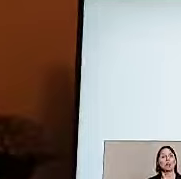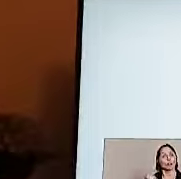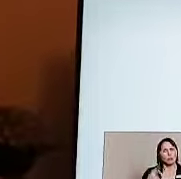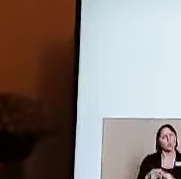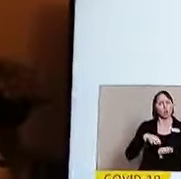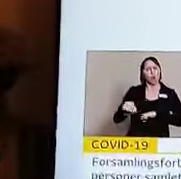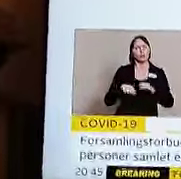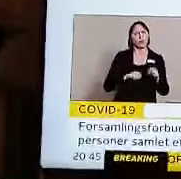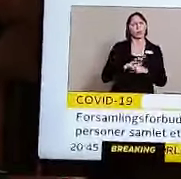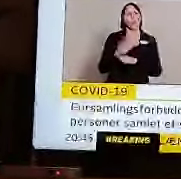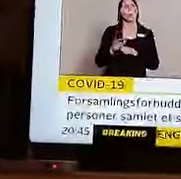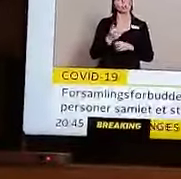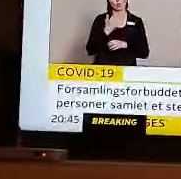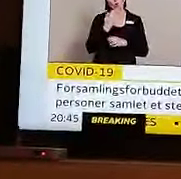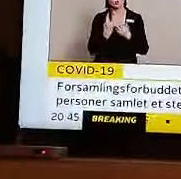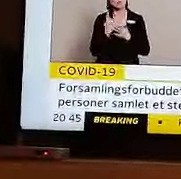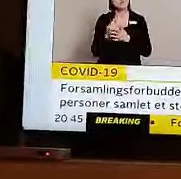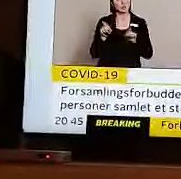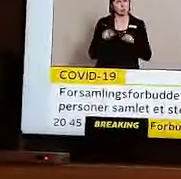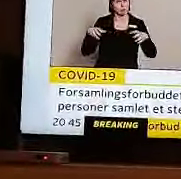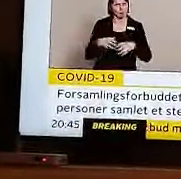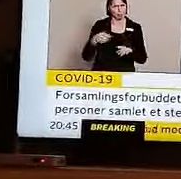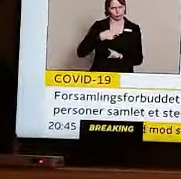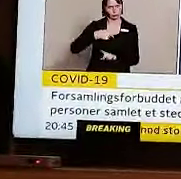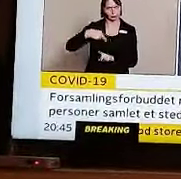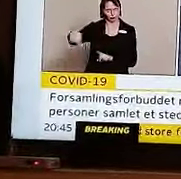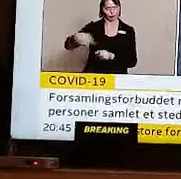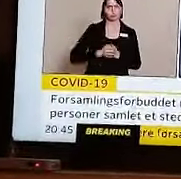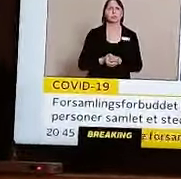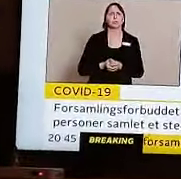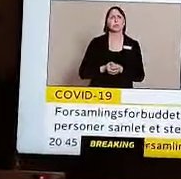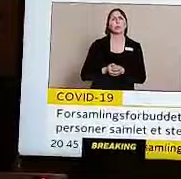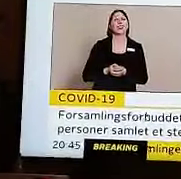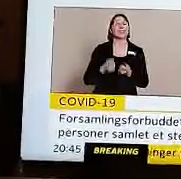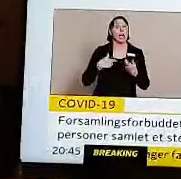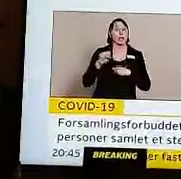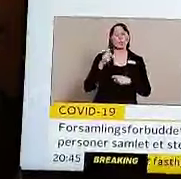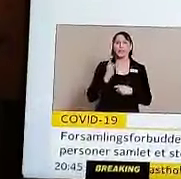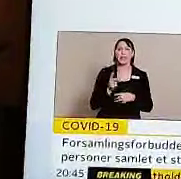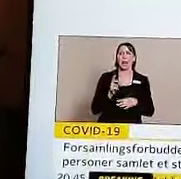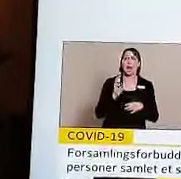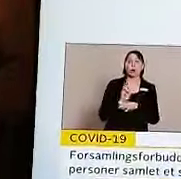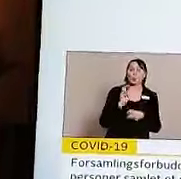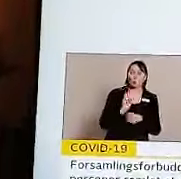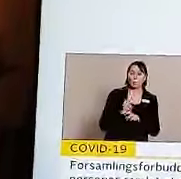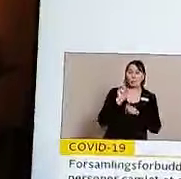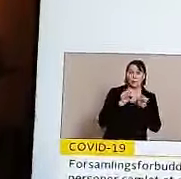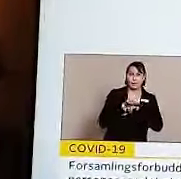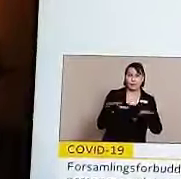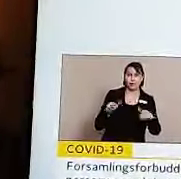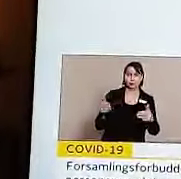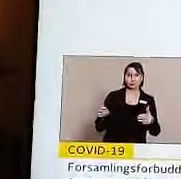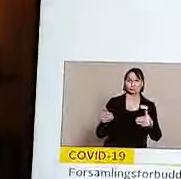يهاجم الجهاز التنفس وخاصة الرئة. يعني التنفس هو يعني بالنسبة